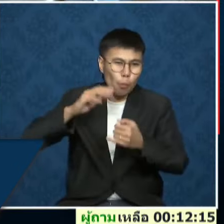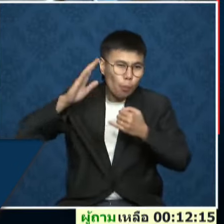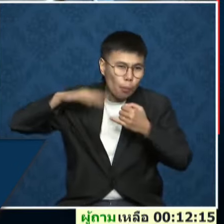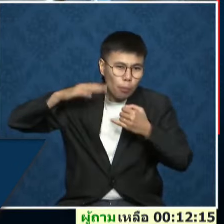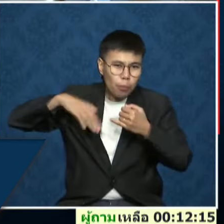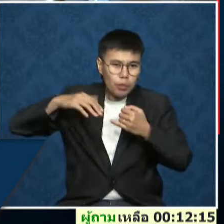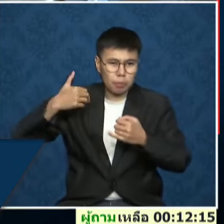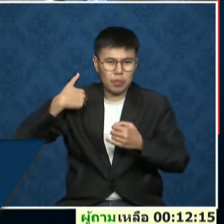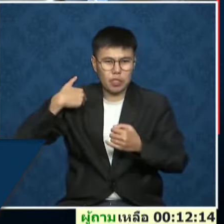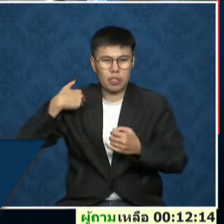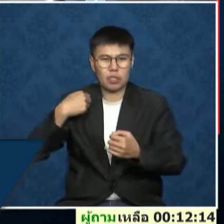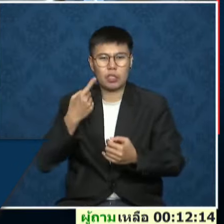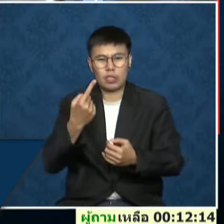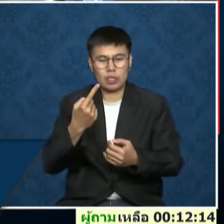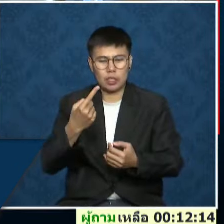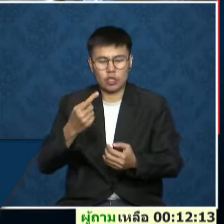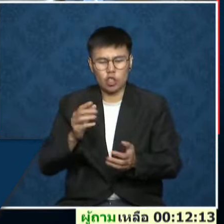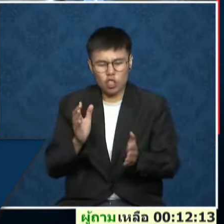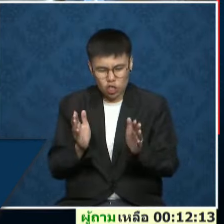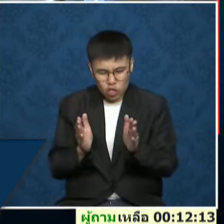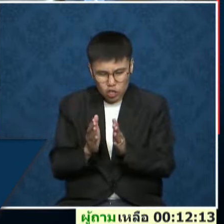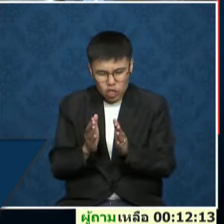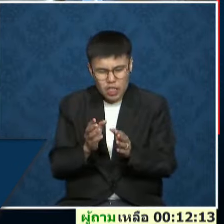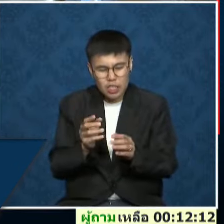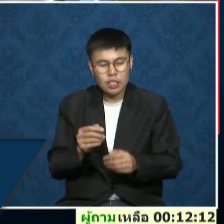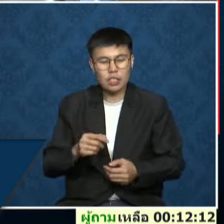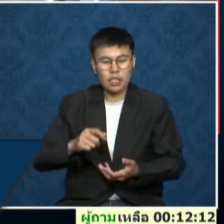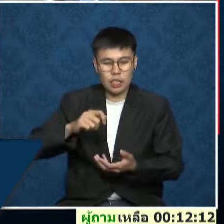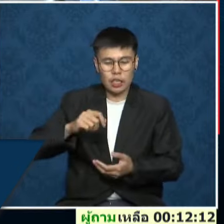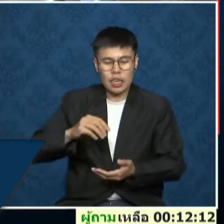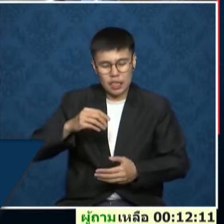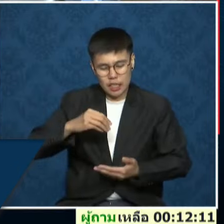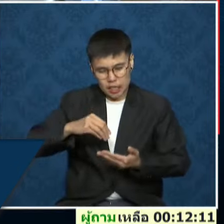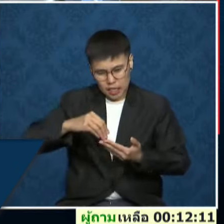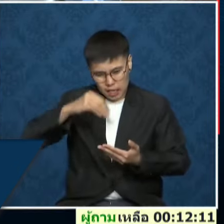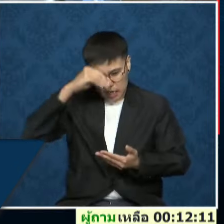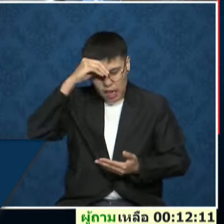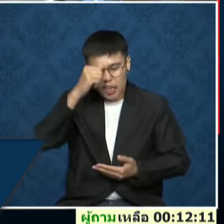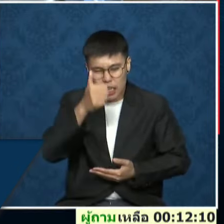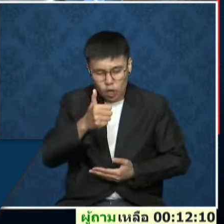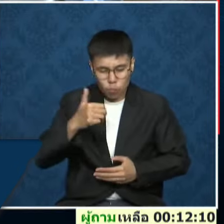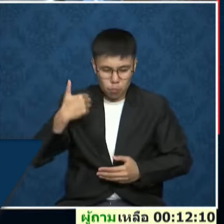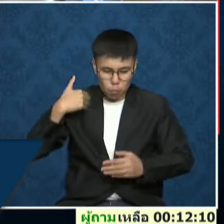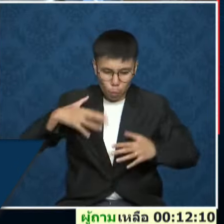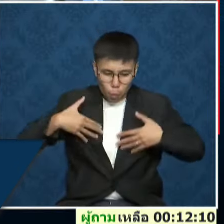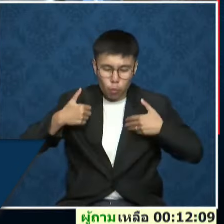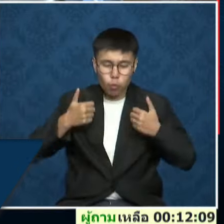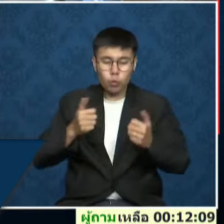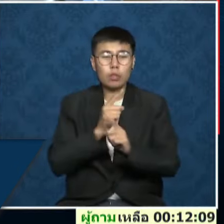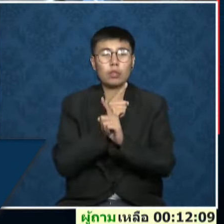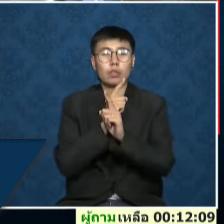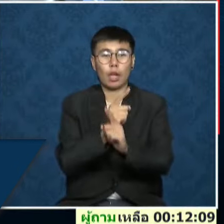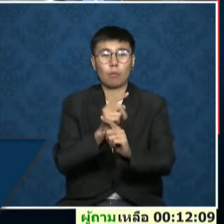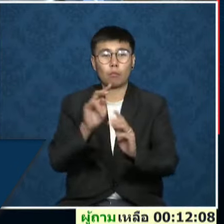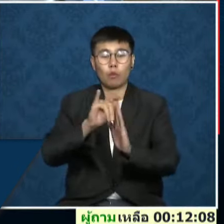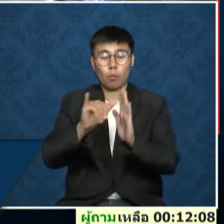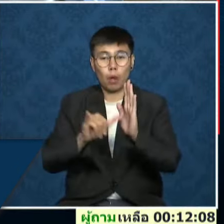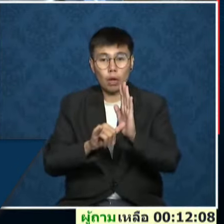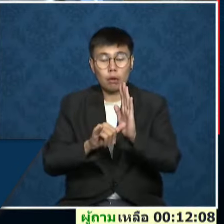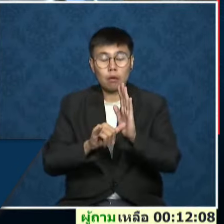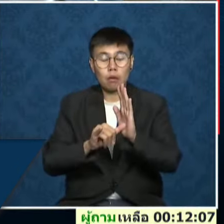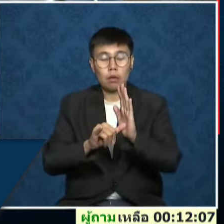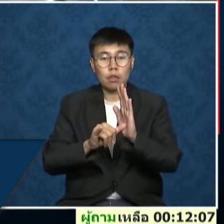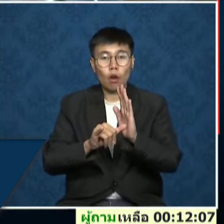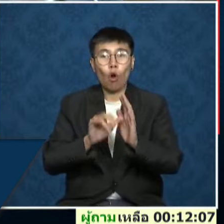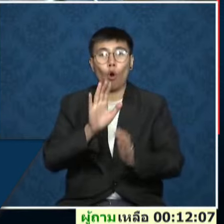เล็กๆแล้วอย่างนี้เด็กจะเรียนดีมีความสุขได้ตามนโยบายของท่านเพิ่มพูนได้อย่างไรคะท่